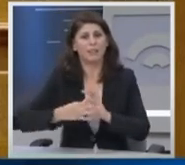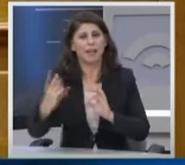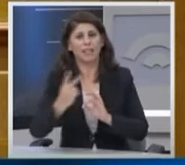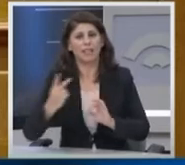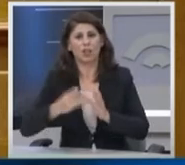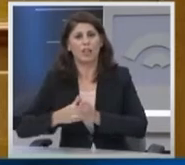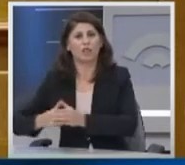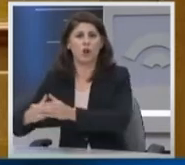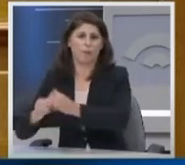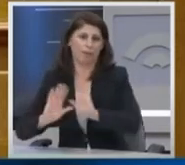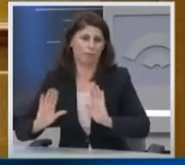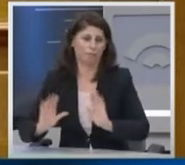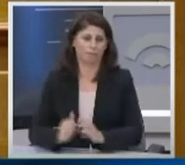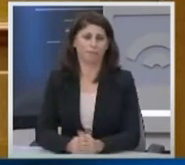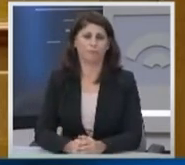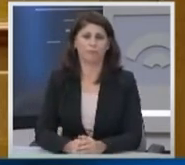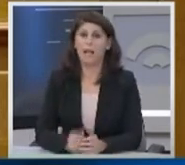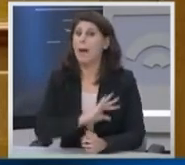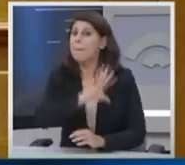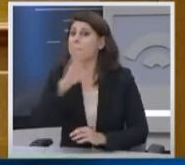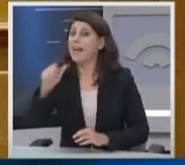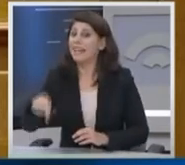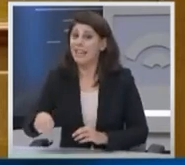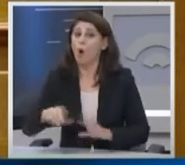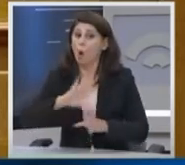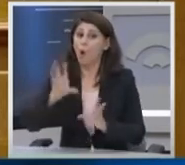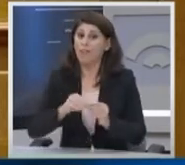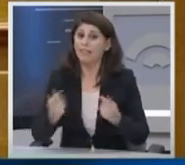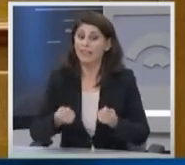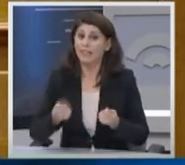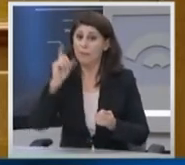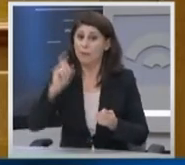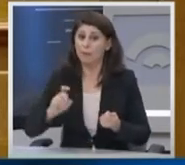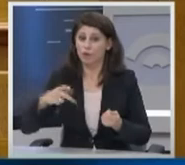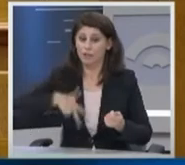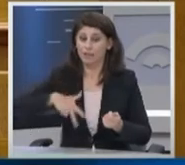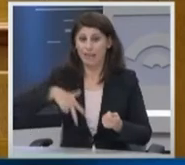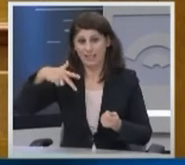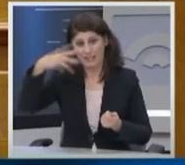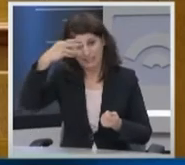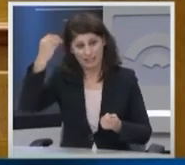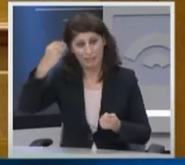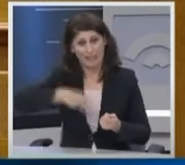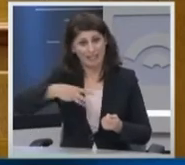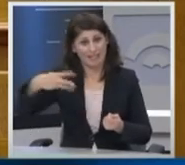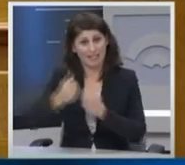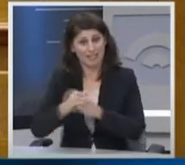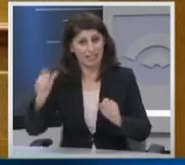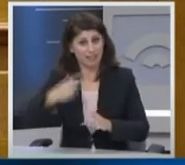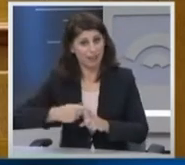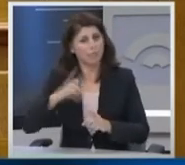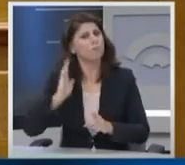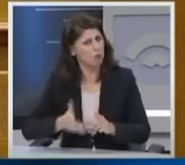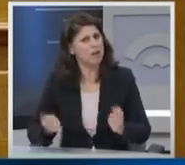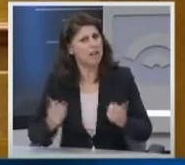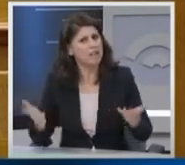στρώματα. Αν θα πει κάποιος, μέχρι να γίνουν όλα αυτά, μήπως η κυβέρνηση σήμερα Τσίπρα, ΣΥΡΙΖΑ, ΝΕΛ, μπορεί κάτι, ρε παιδί